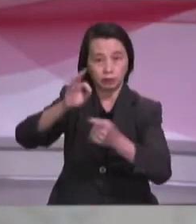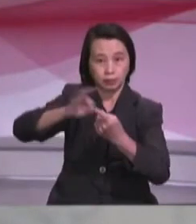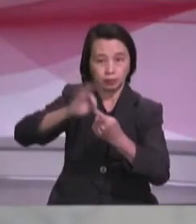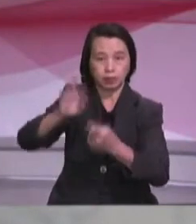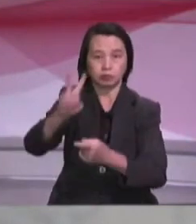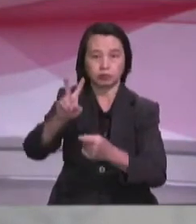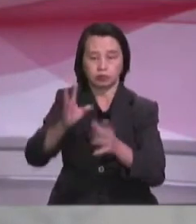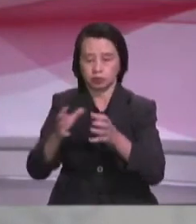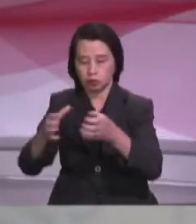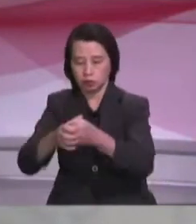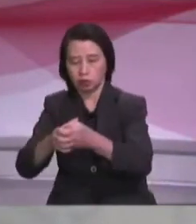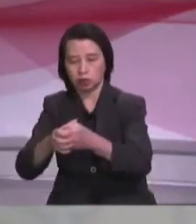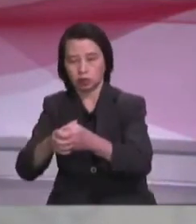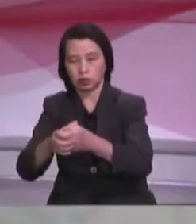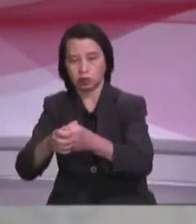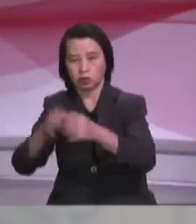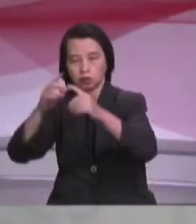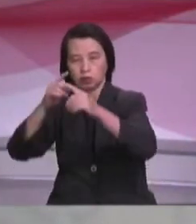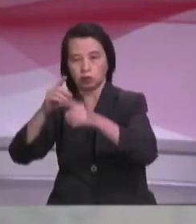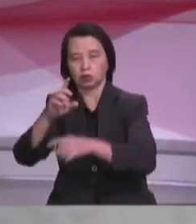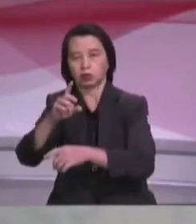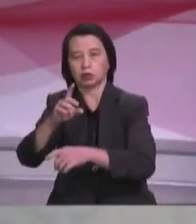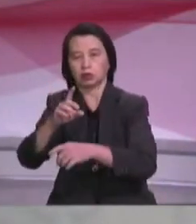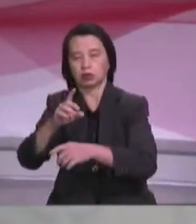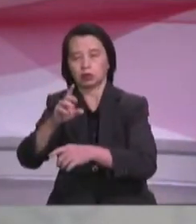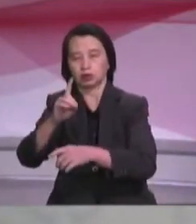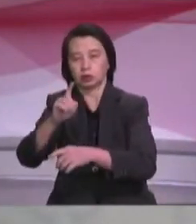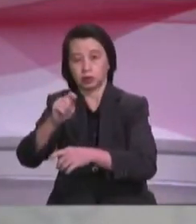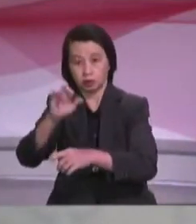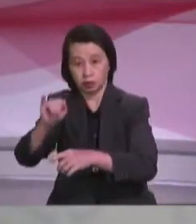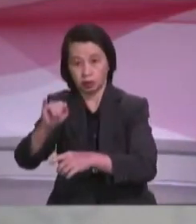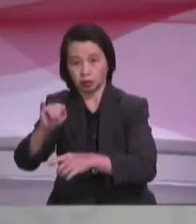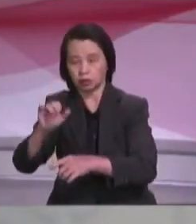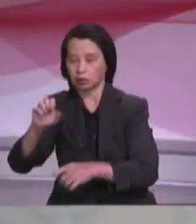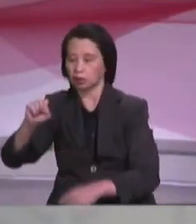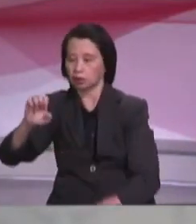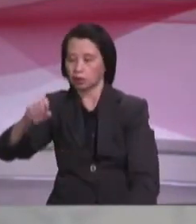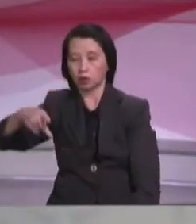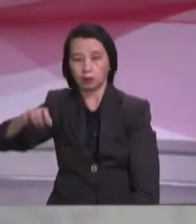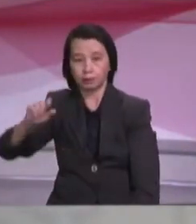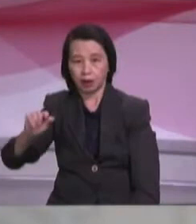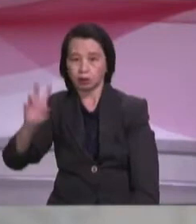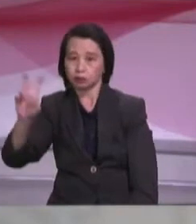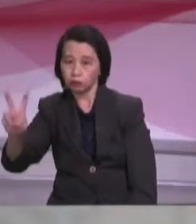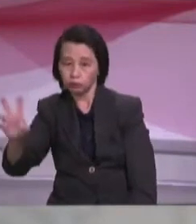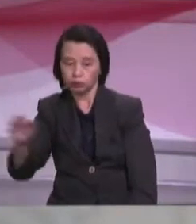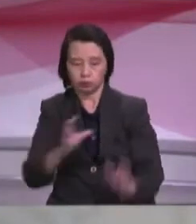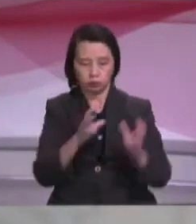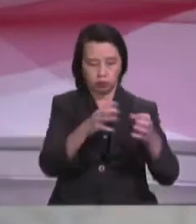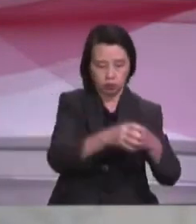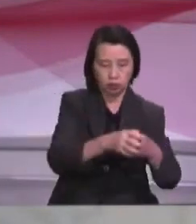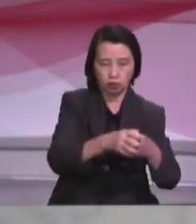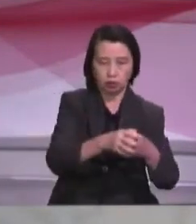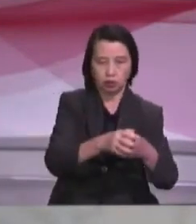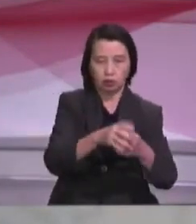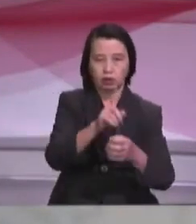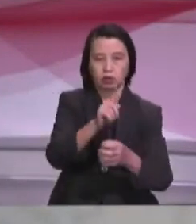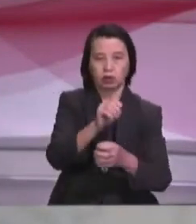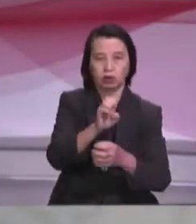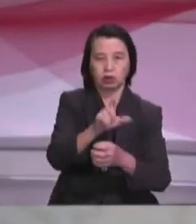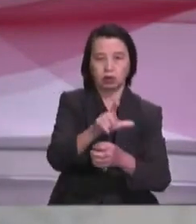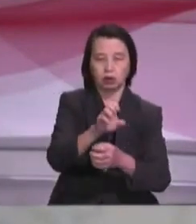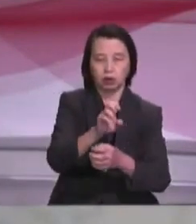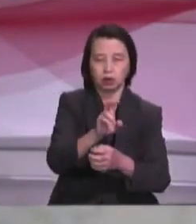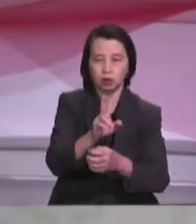kes, kluster depo tahanan imigresen Sepang 2 kes dan kluster Teluk Mas